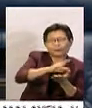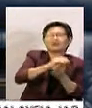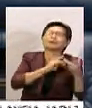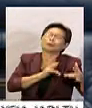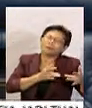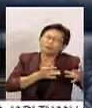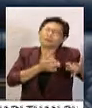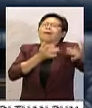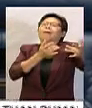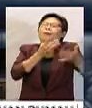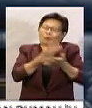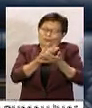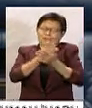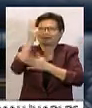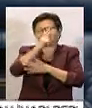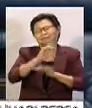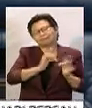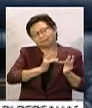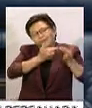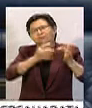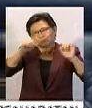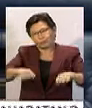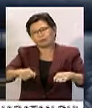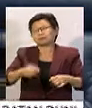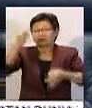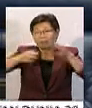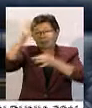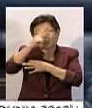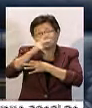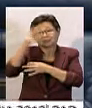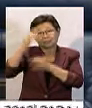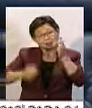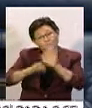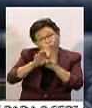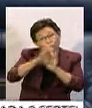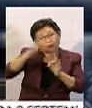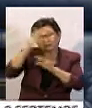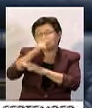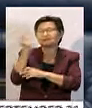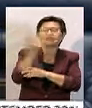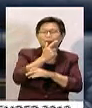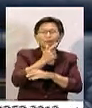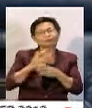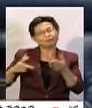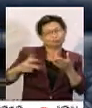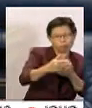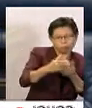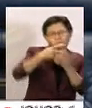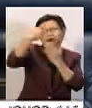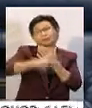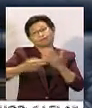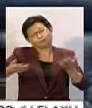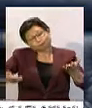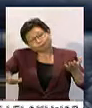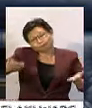beban kewangan kerajaan. Sekiranya kerajaan bercadang untuk tidak meneruskan projek ini,